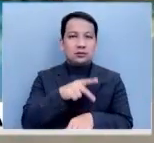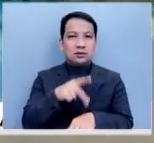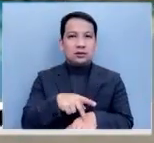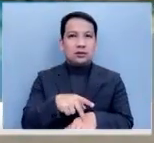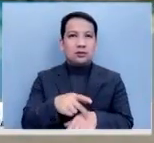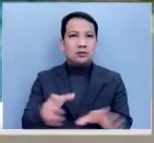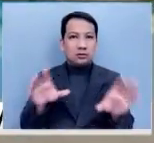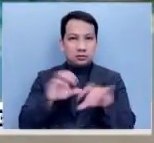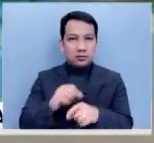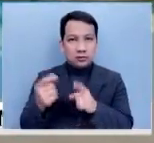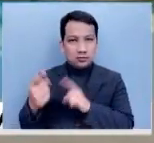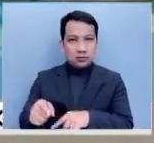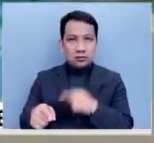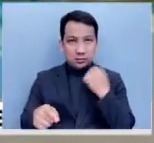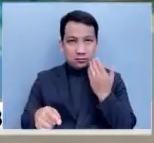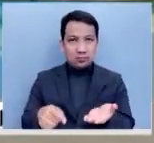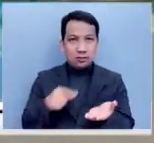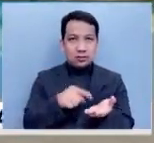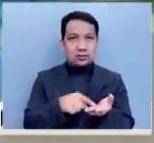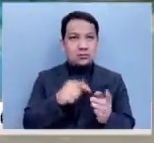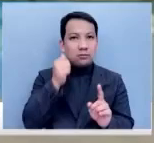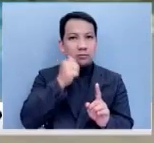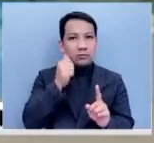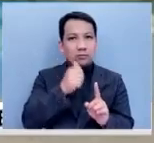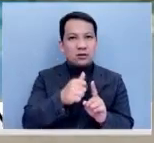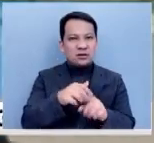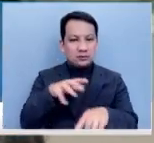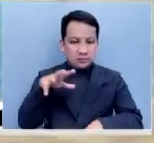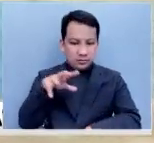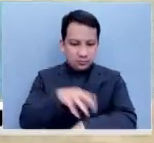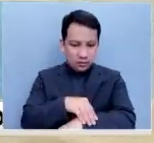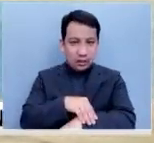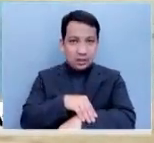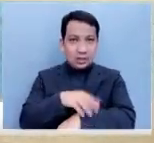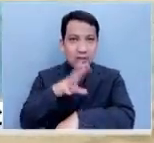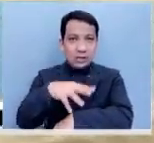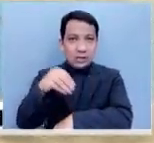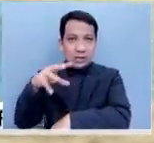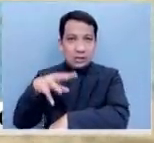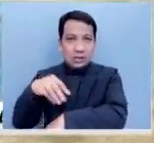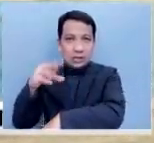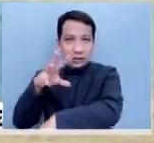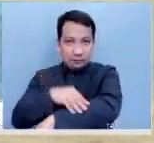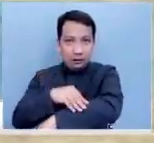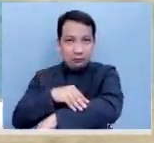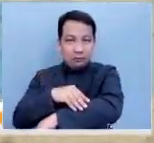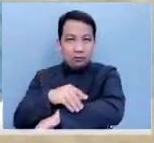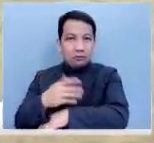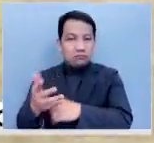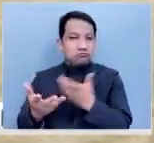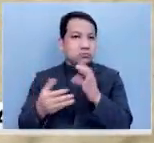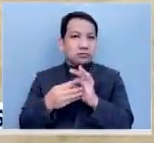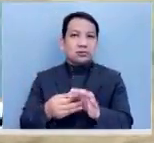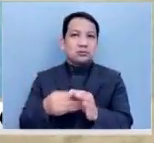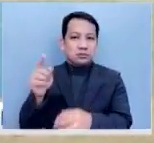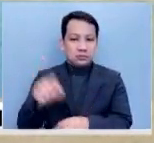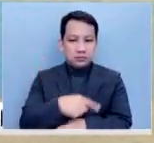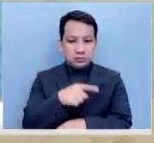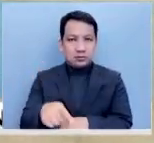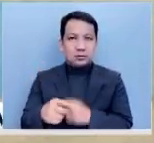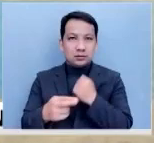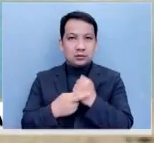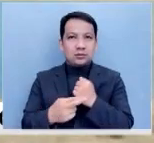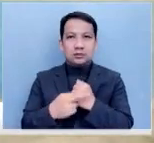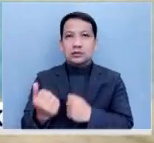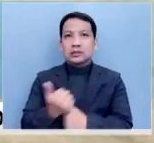matapos ang insidente ng pagkasawi ng isang babae dahil sa dikya. May mga turista na kinansela ang kanilang reservation habang